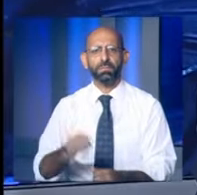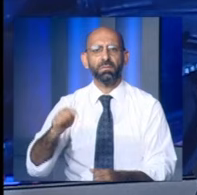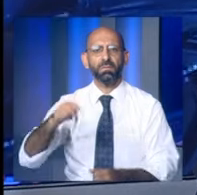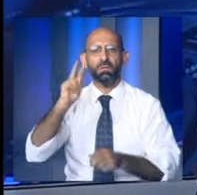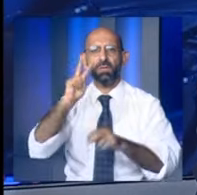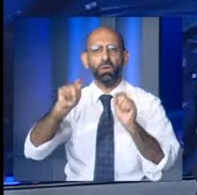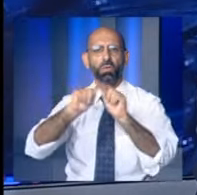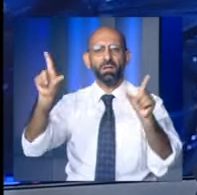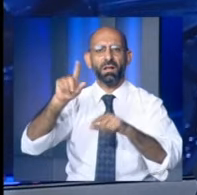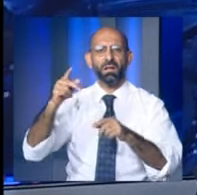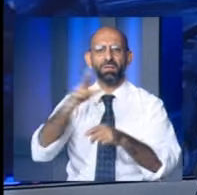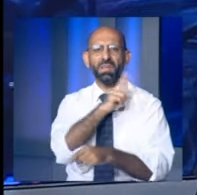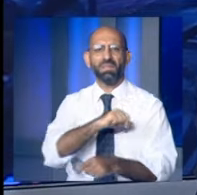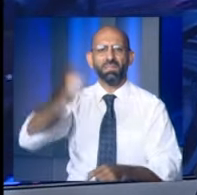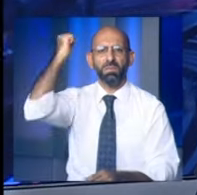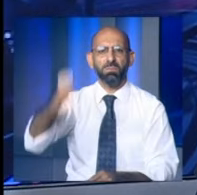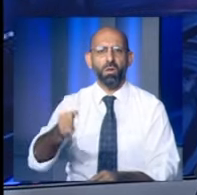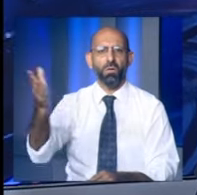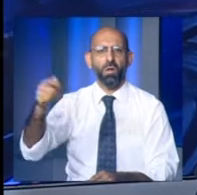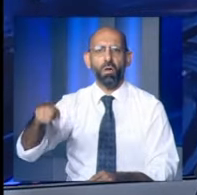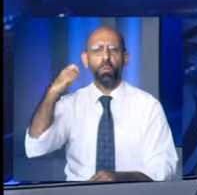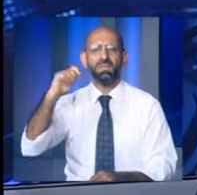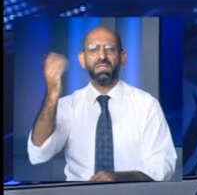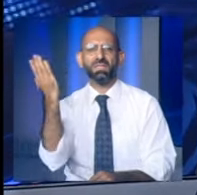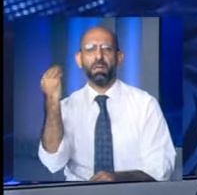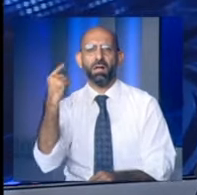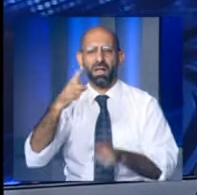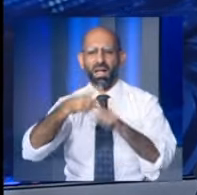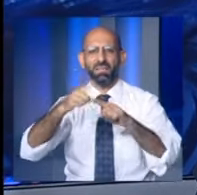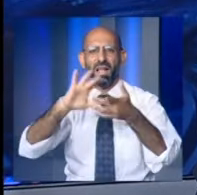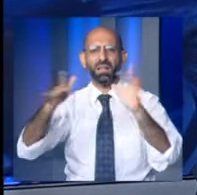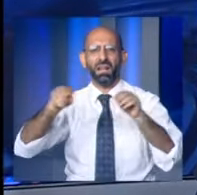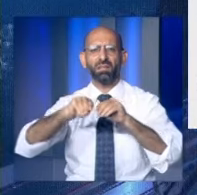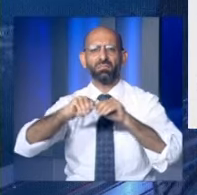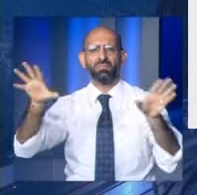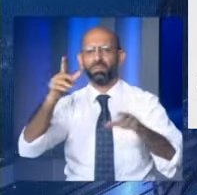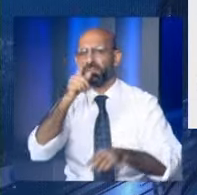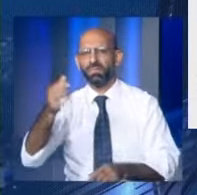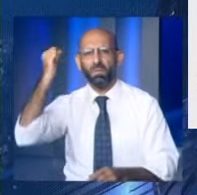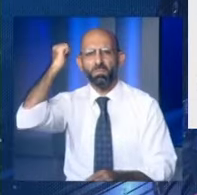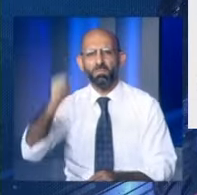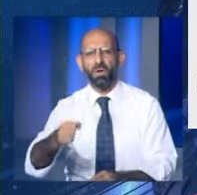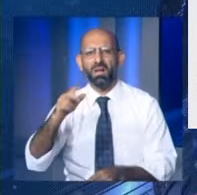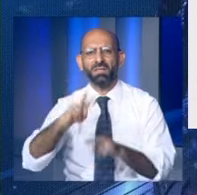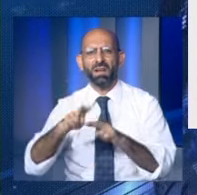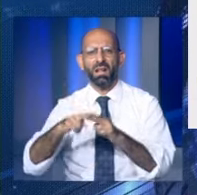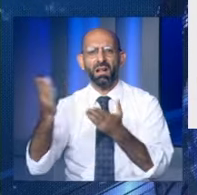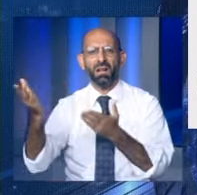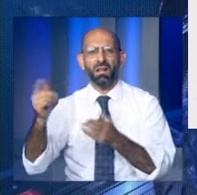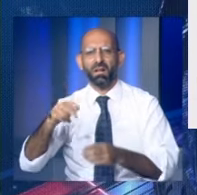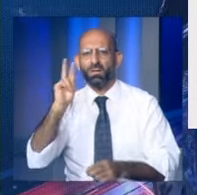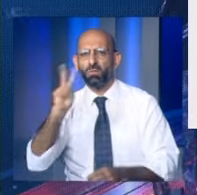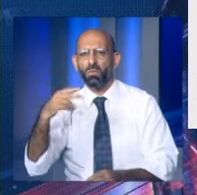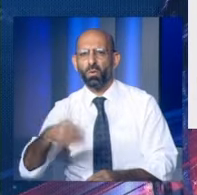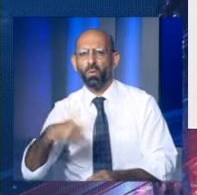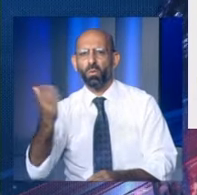تعليقا على مجزرة مدرسة التابعين في غزة، كتب الوزير السابق سليم الجريساطي على منصة إكس: مجزرة بعد مجزرة، إسرائيل تبيد